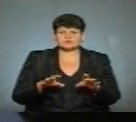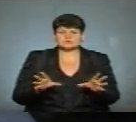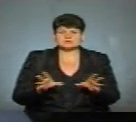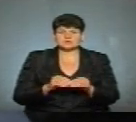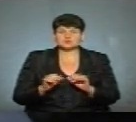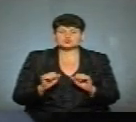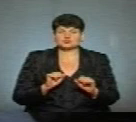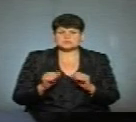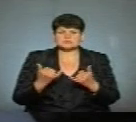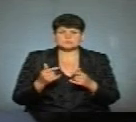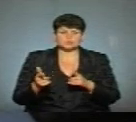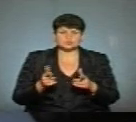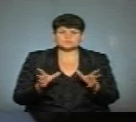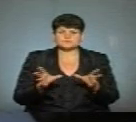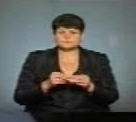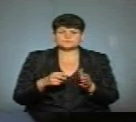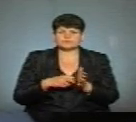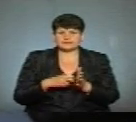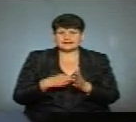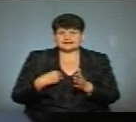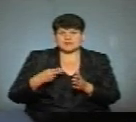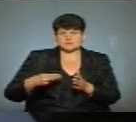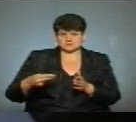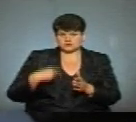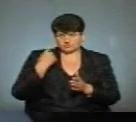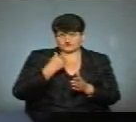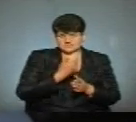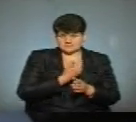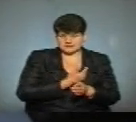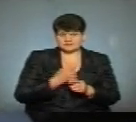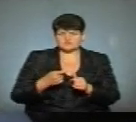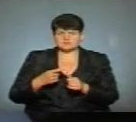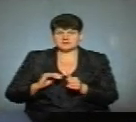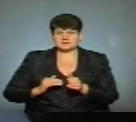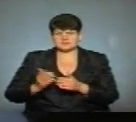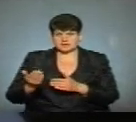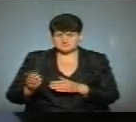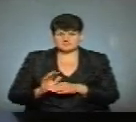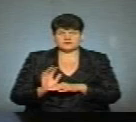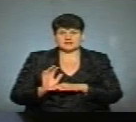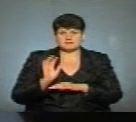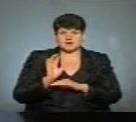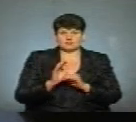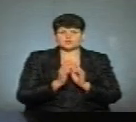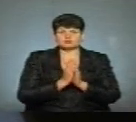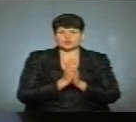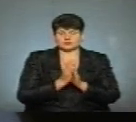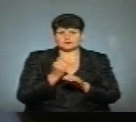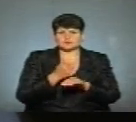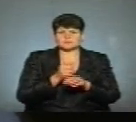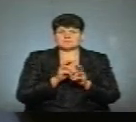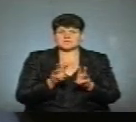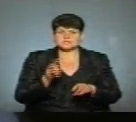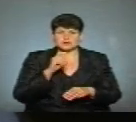урядом. Зараз ми готуємо спільний лист, який я підпишу від себе і від імені підприємців, направимо з проханням до прем'єр-міністра